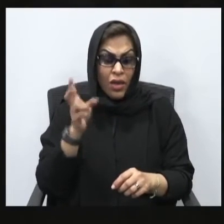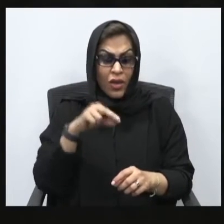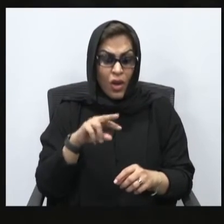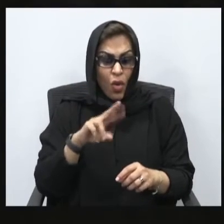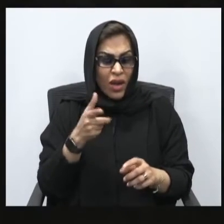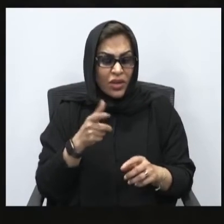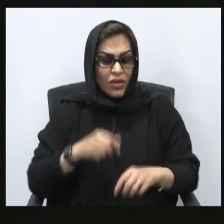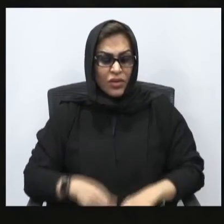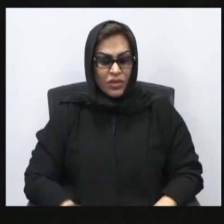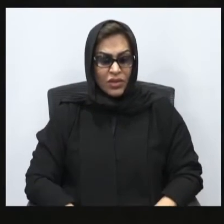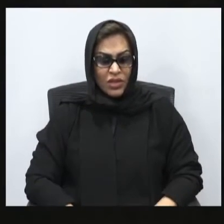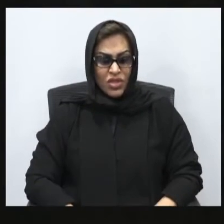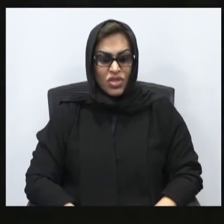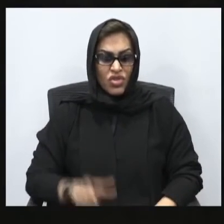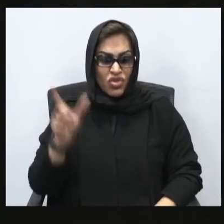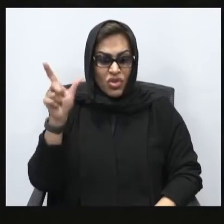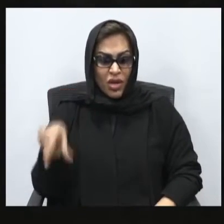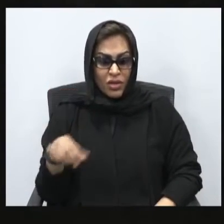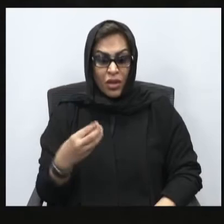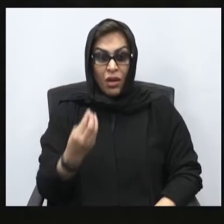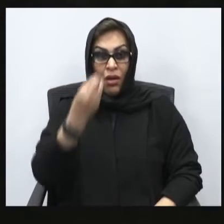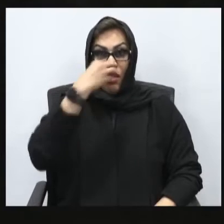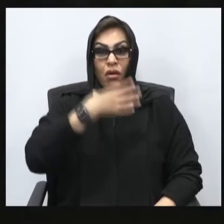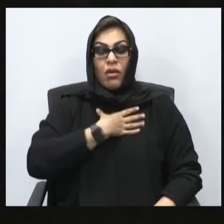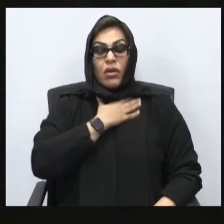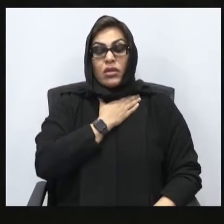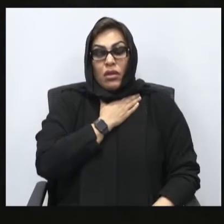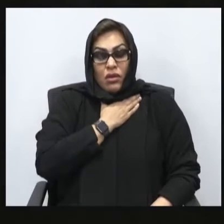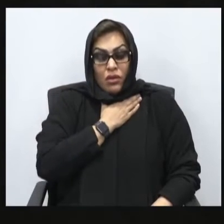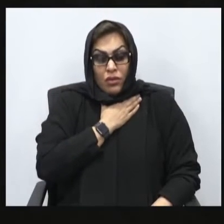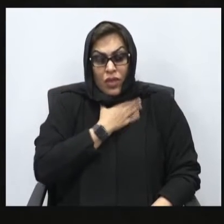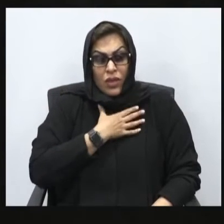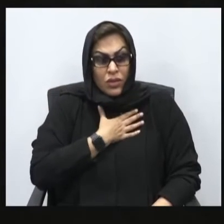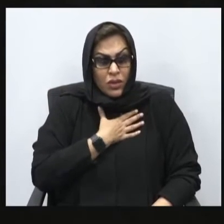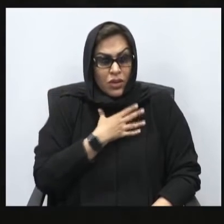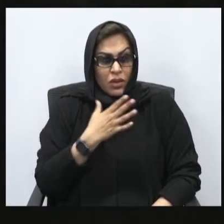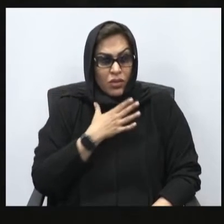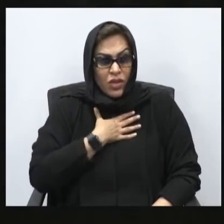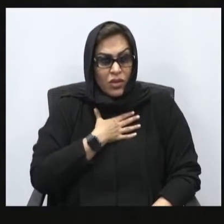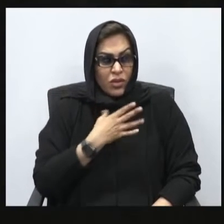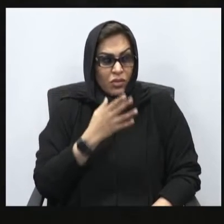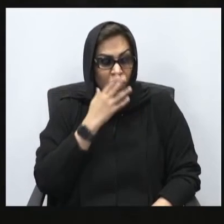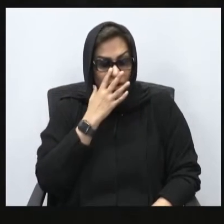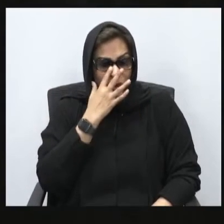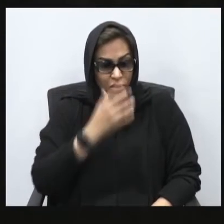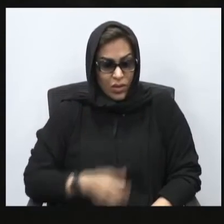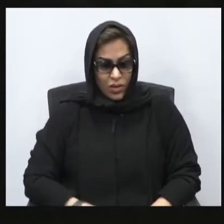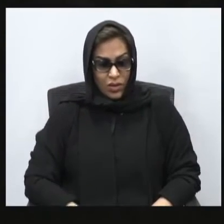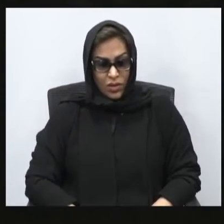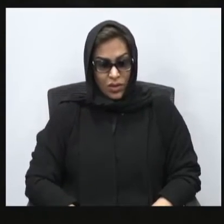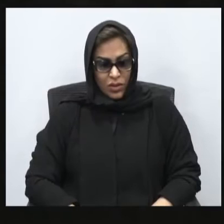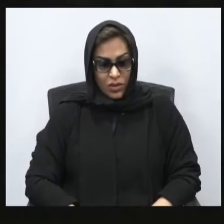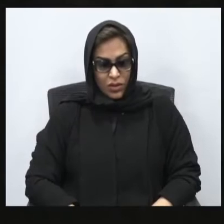حدث انه شخص اصبح له اختناق ما الذي سيحدث ما